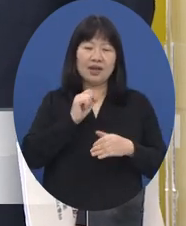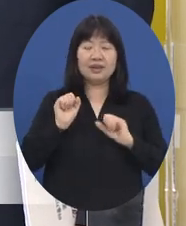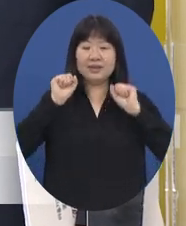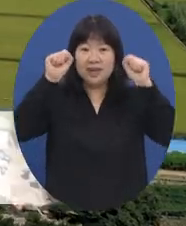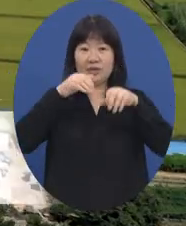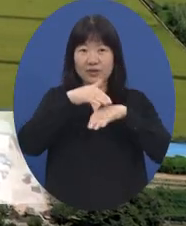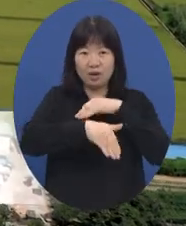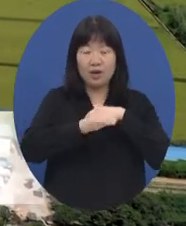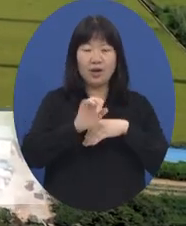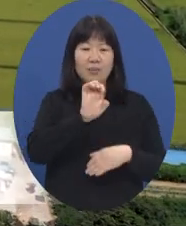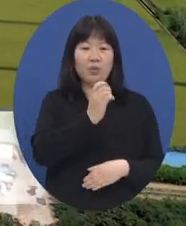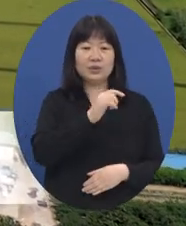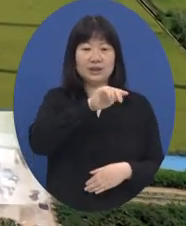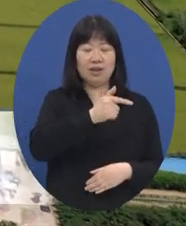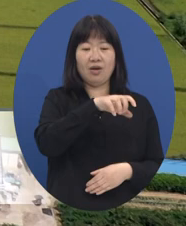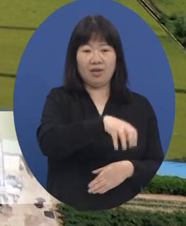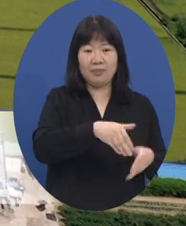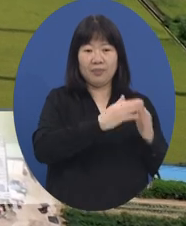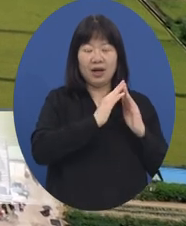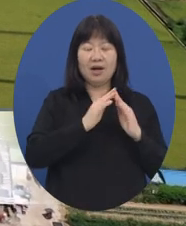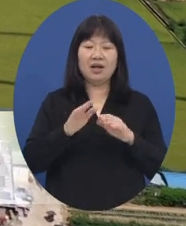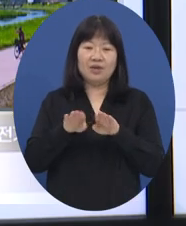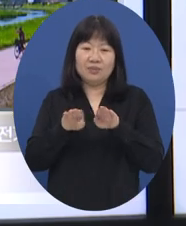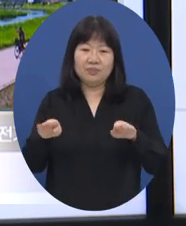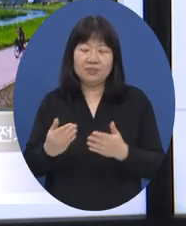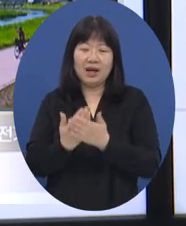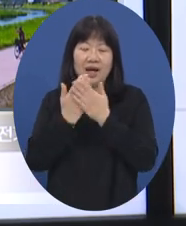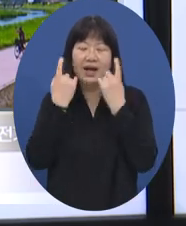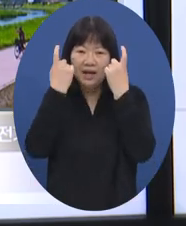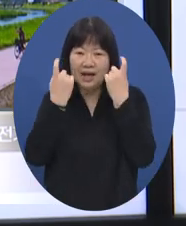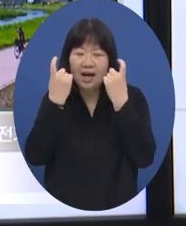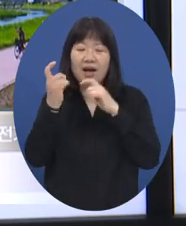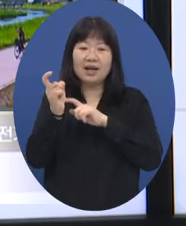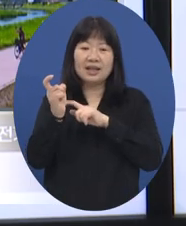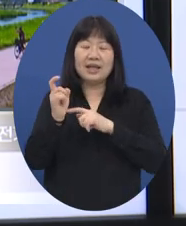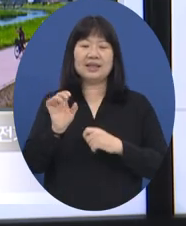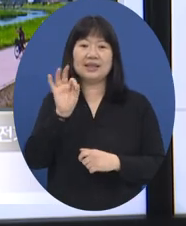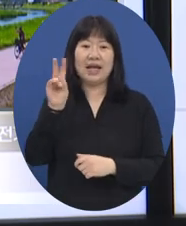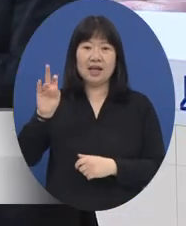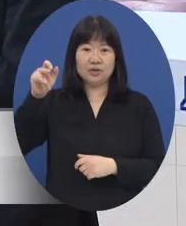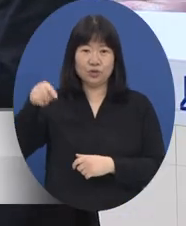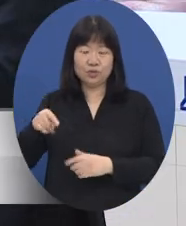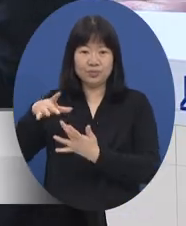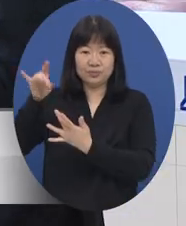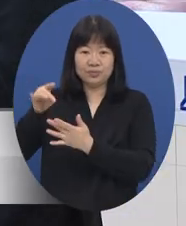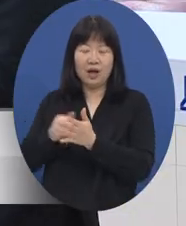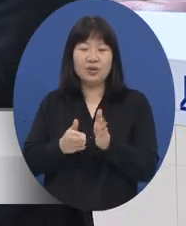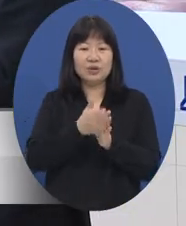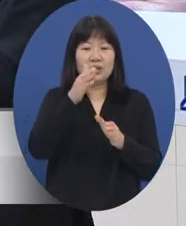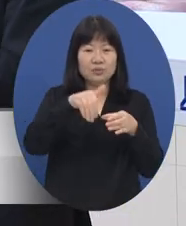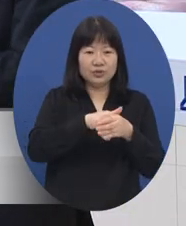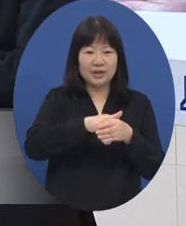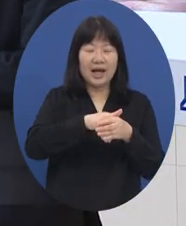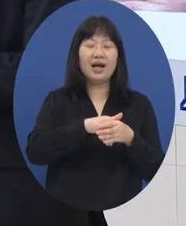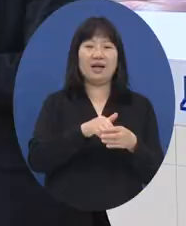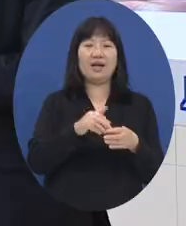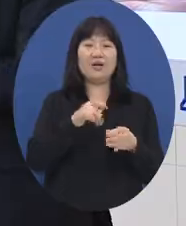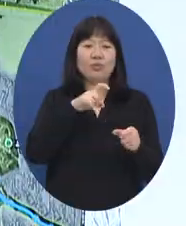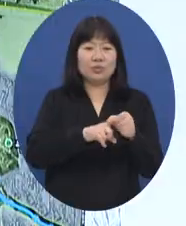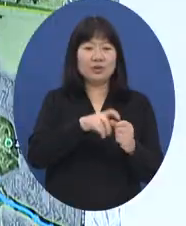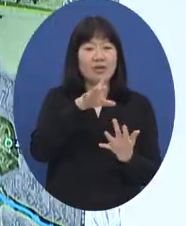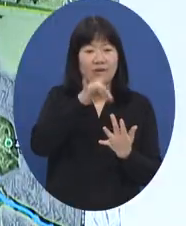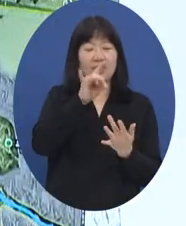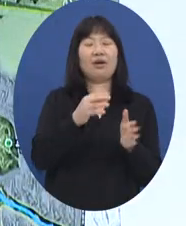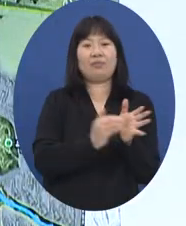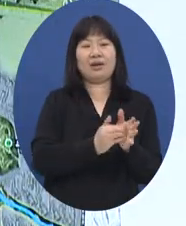구모 쳐 낼 관광 균형발전 형 의 양주시 이담 천을 선정했고 이번에 도시 문화 형사 없지 를 선정한 겁니다